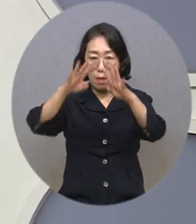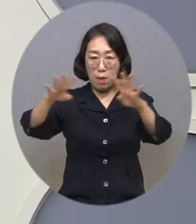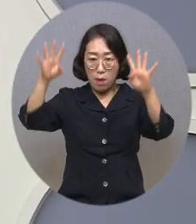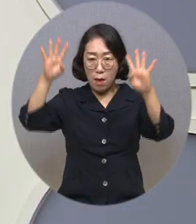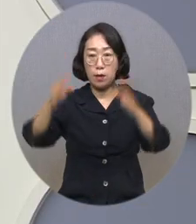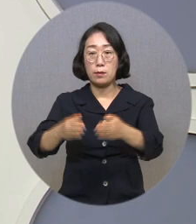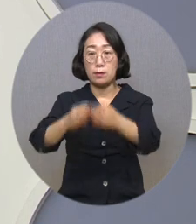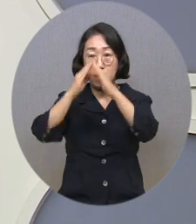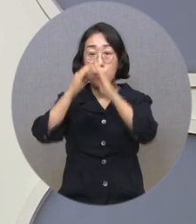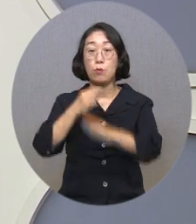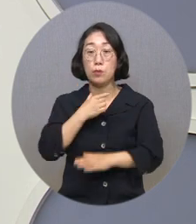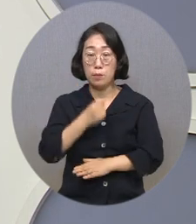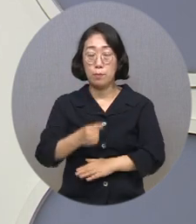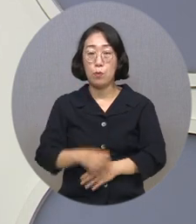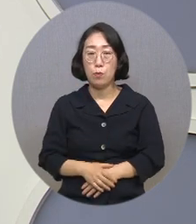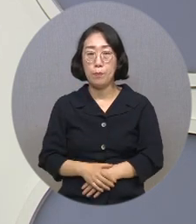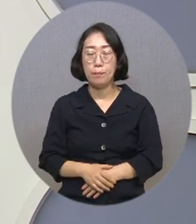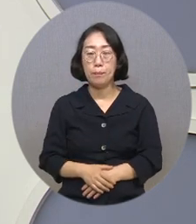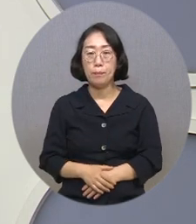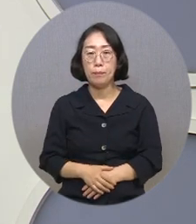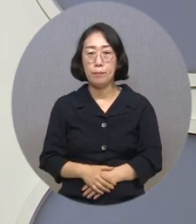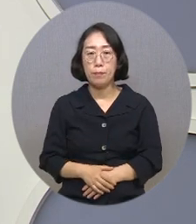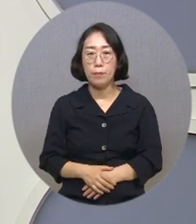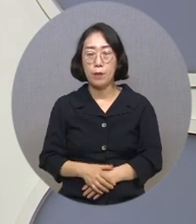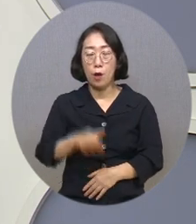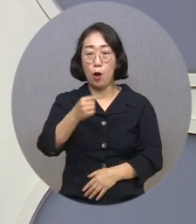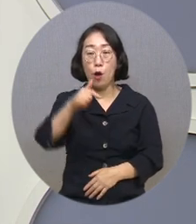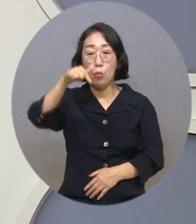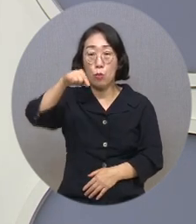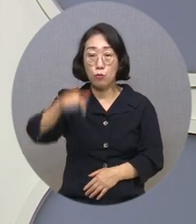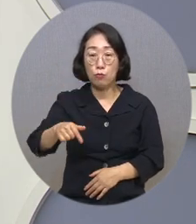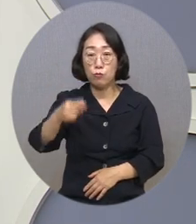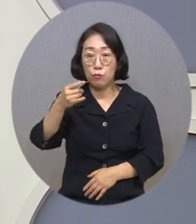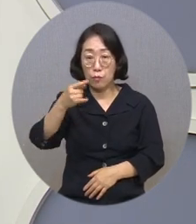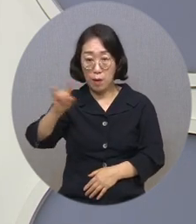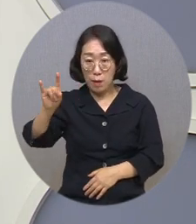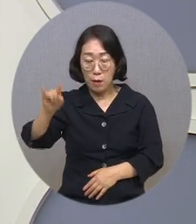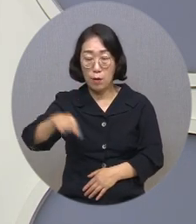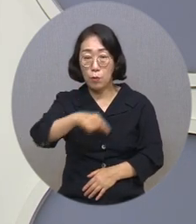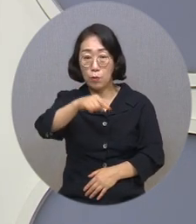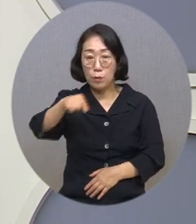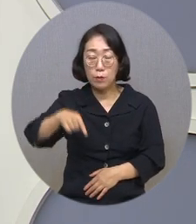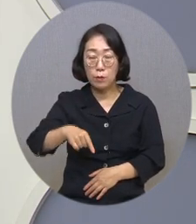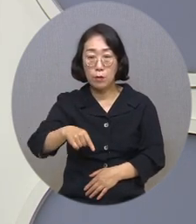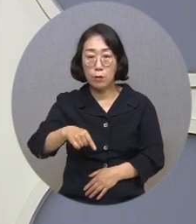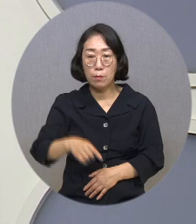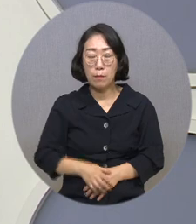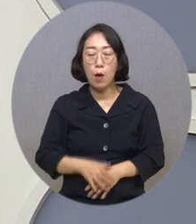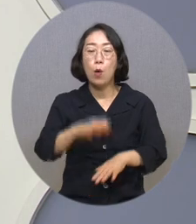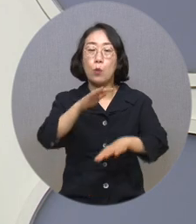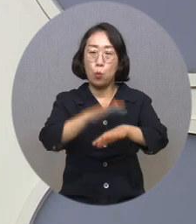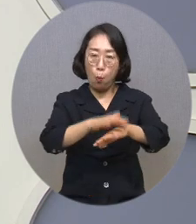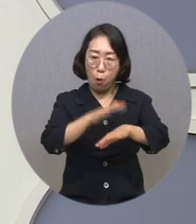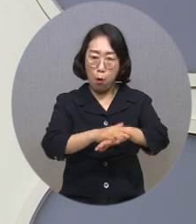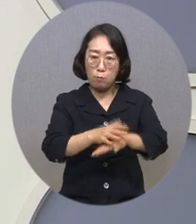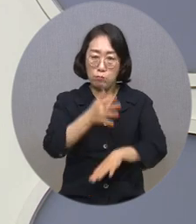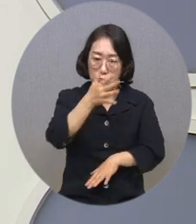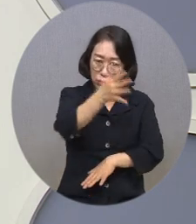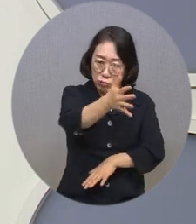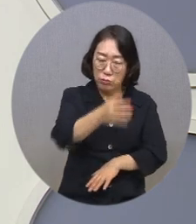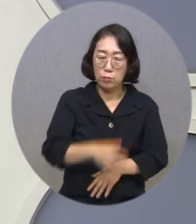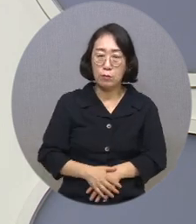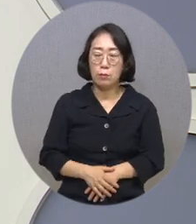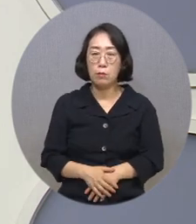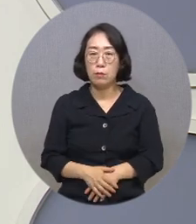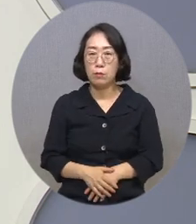만들겠다. 그래서 예를 들면은 뭐 건국대학교는 여기다가 뭐 그 건국대학에서 잘하는 농업학과 네. 또 예를 들면은